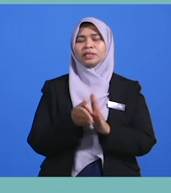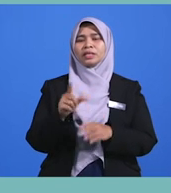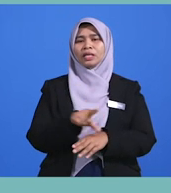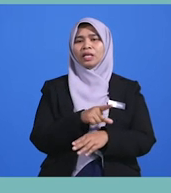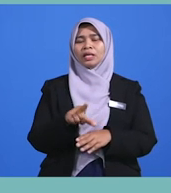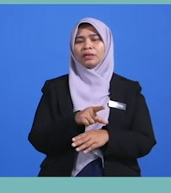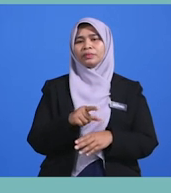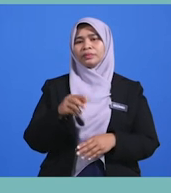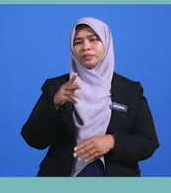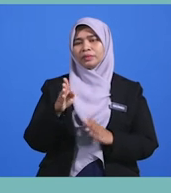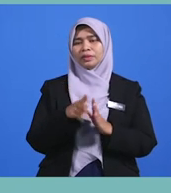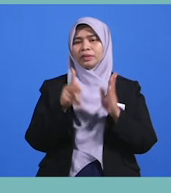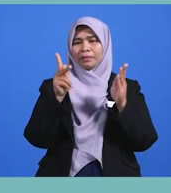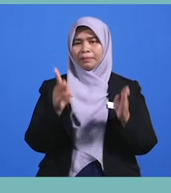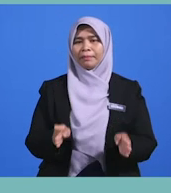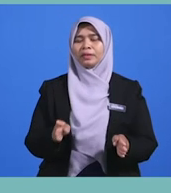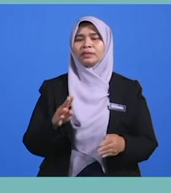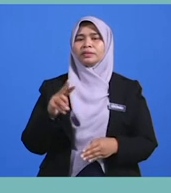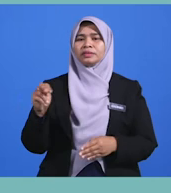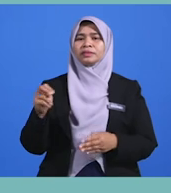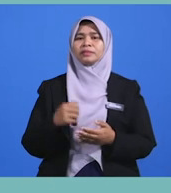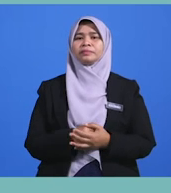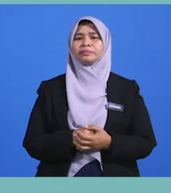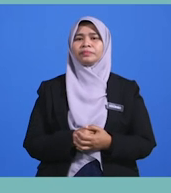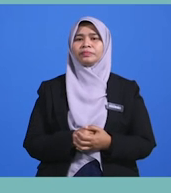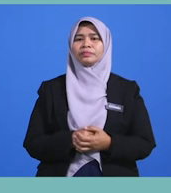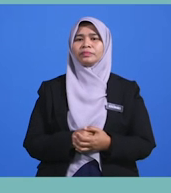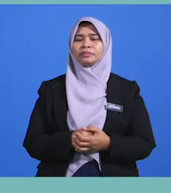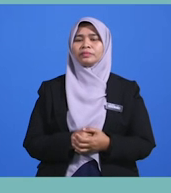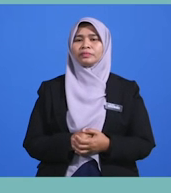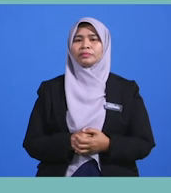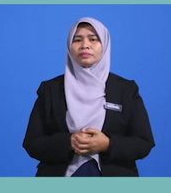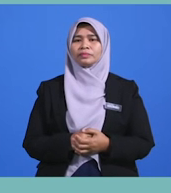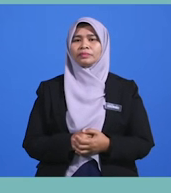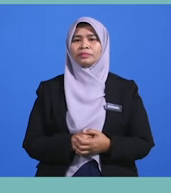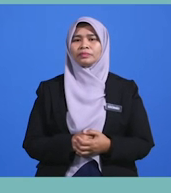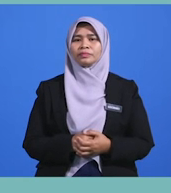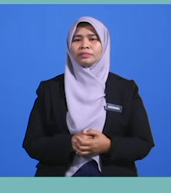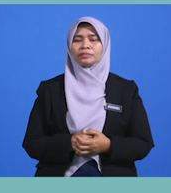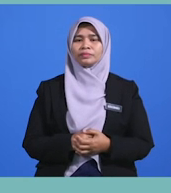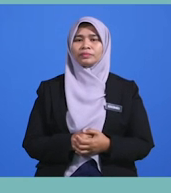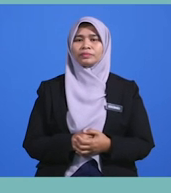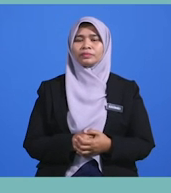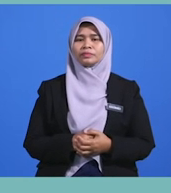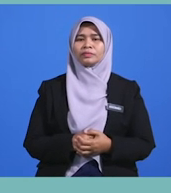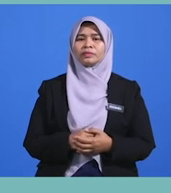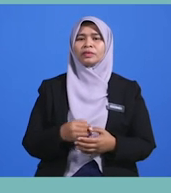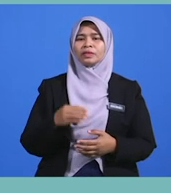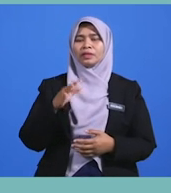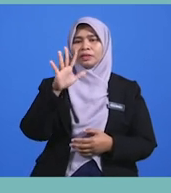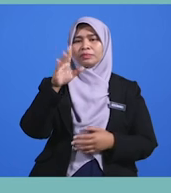Hakim yang diketuai oleh Yang Teramat Mulia Tengku Abdul Rahman Putera Al-Haj pada 5 Ogos